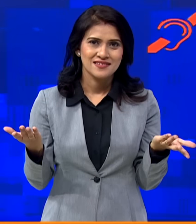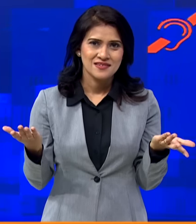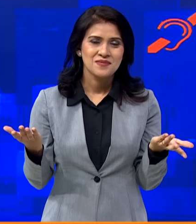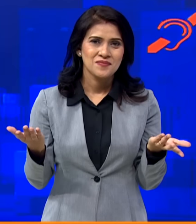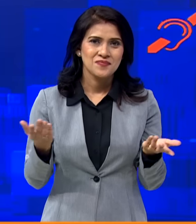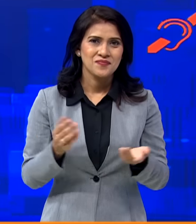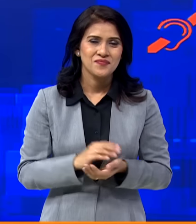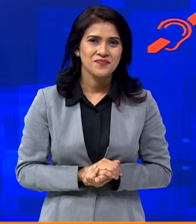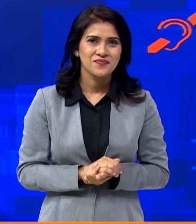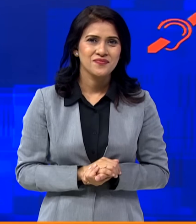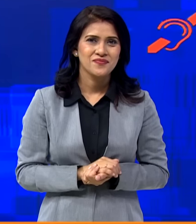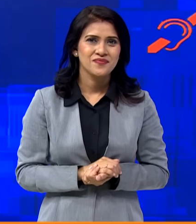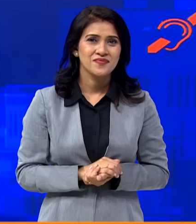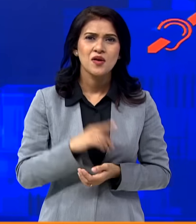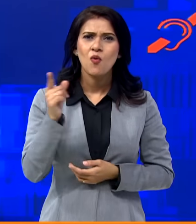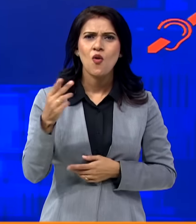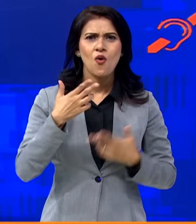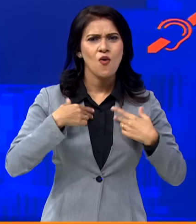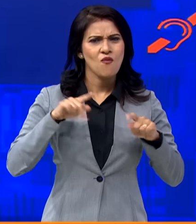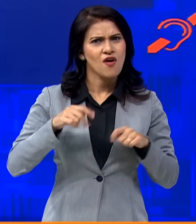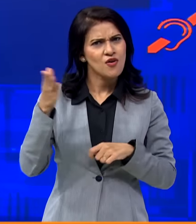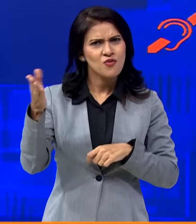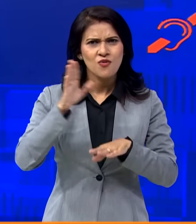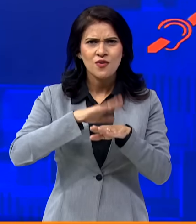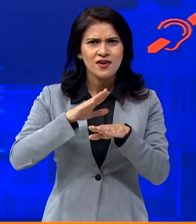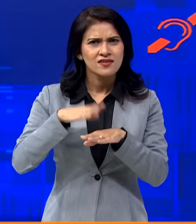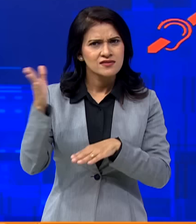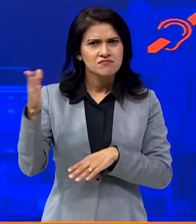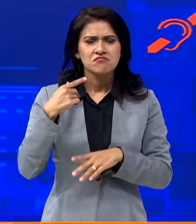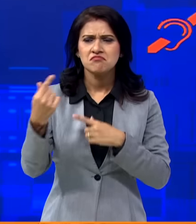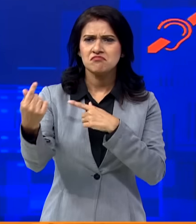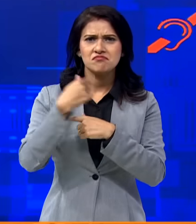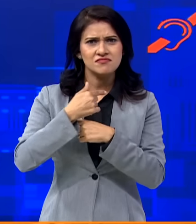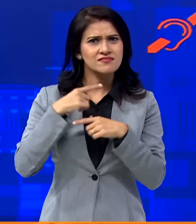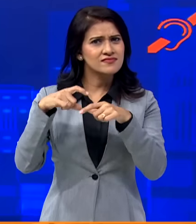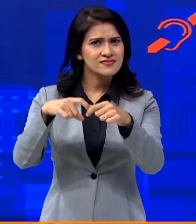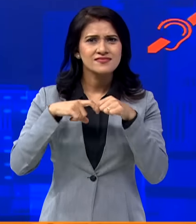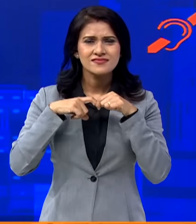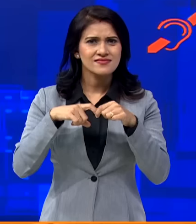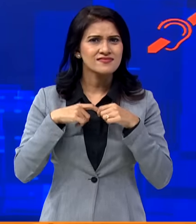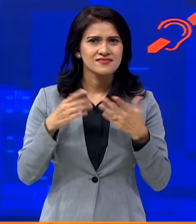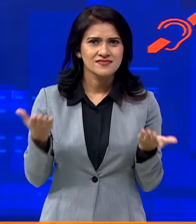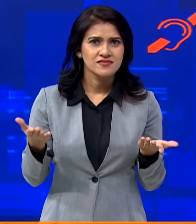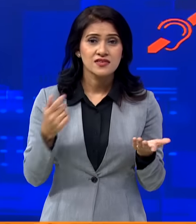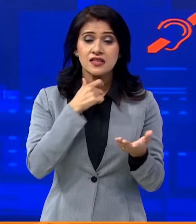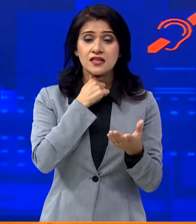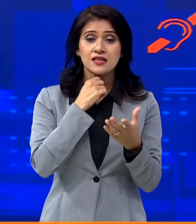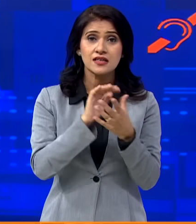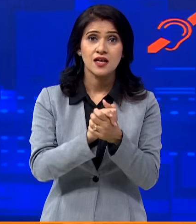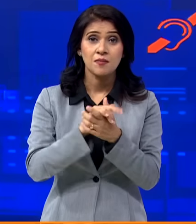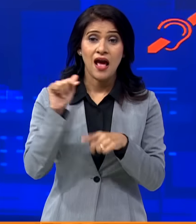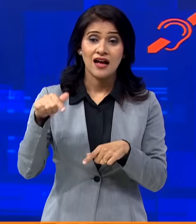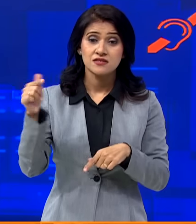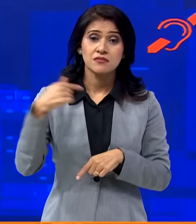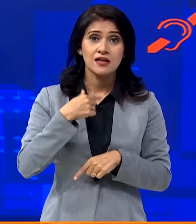और यह आप तो बहुत बड़े वकील भी हैं यहां और इल्जाम लगाने का आपने बिल्कुल ऐसे संकल्प ले लिया कि मुझे आज सूली